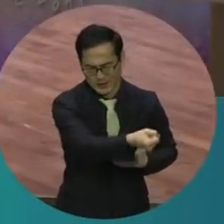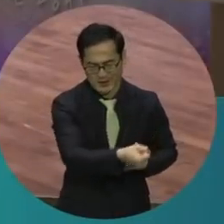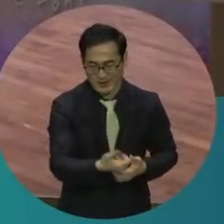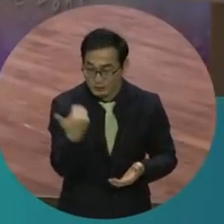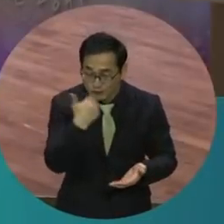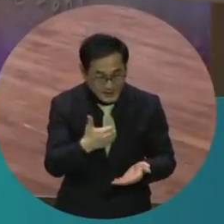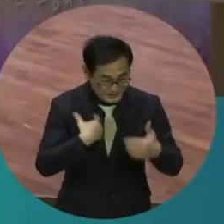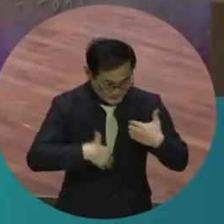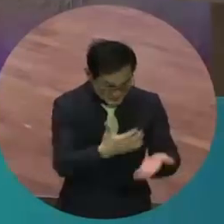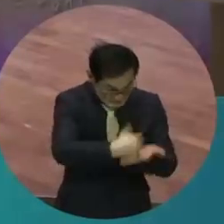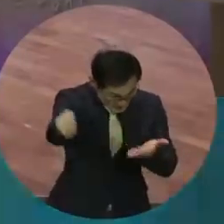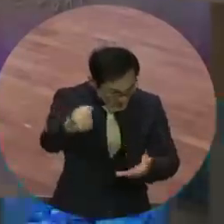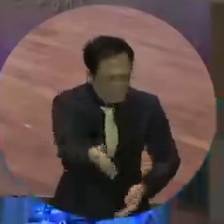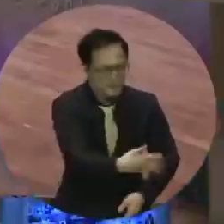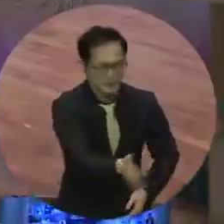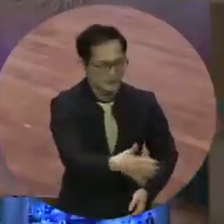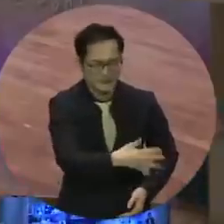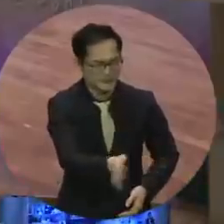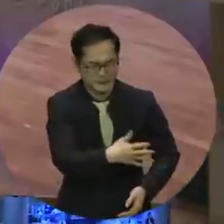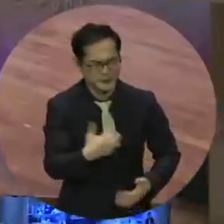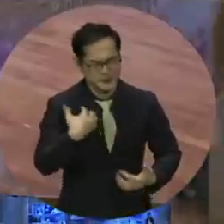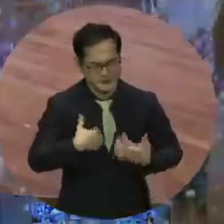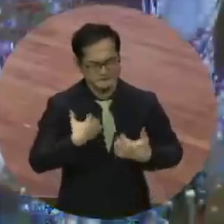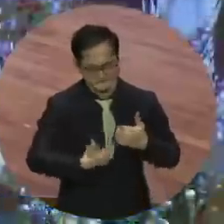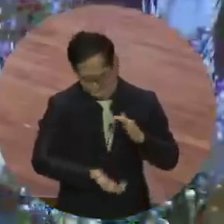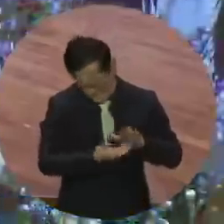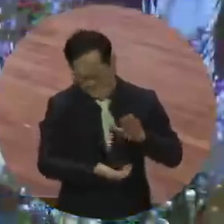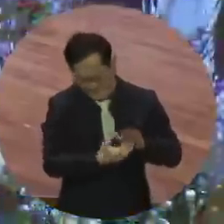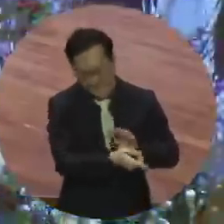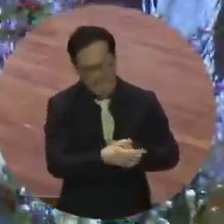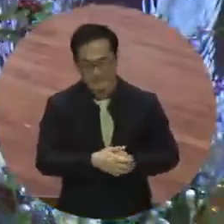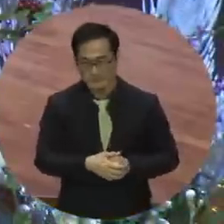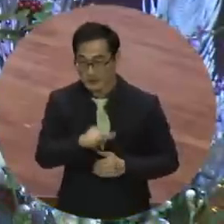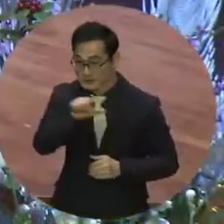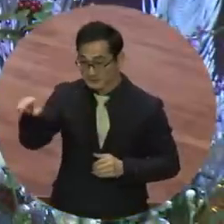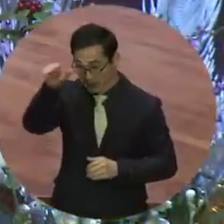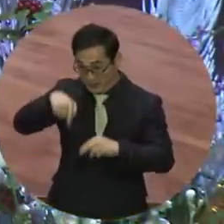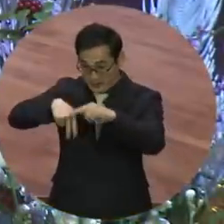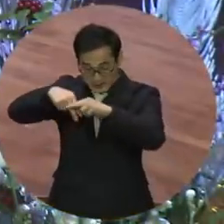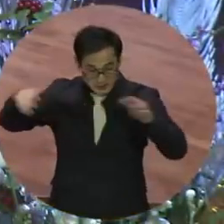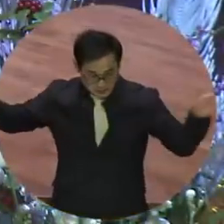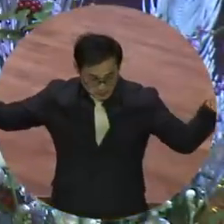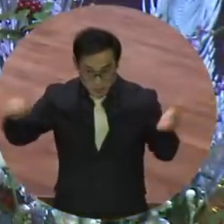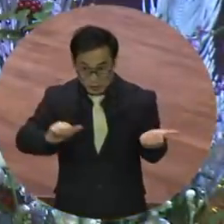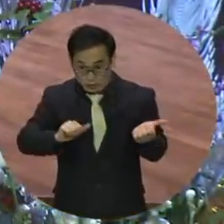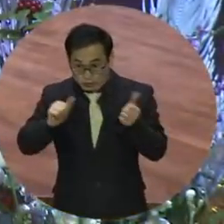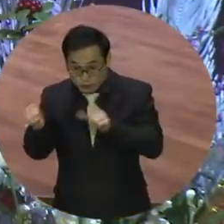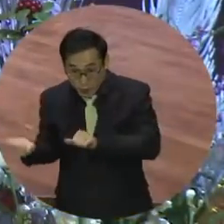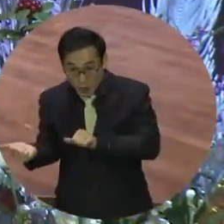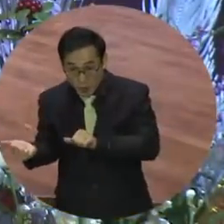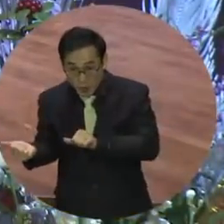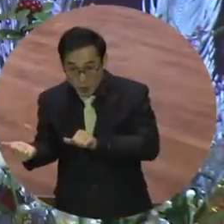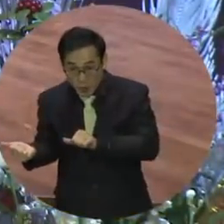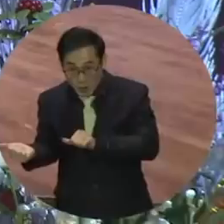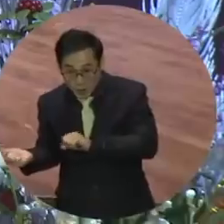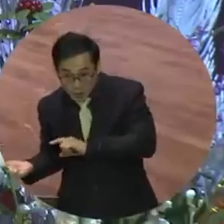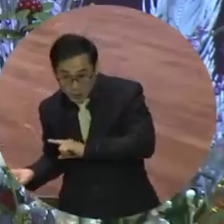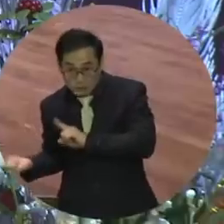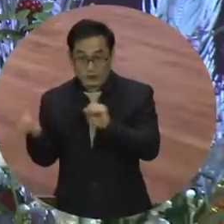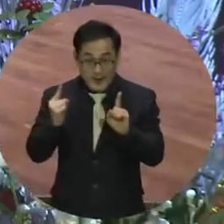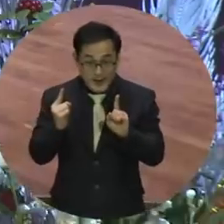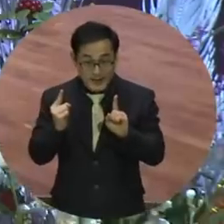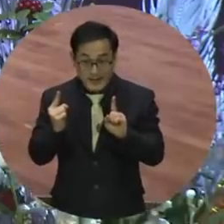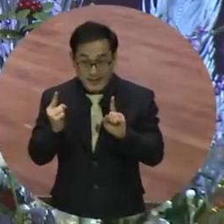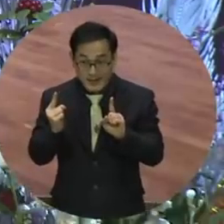없으리라. 자, 예수님이 십자가 달려 돌아가시고 부활을 했을 때 만나는